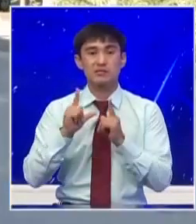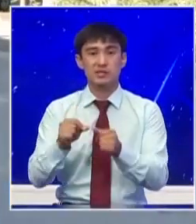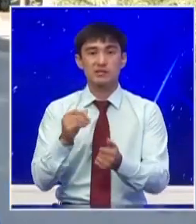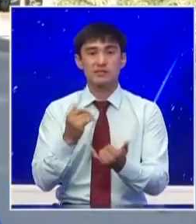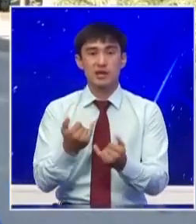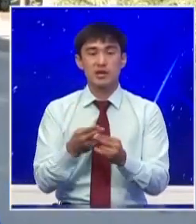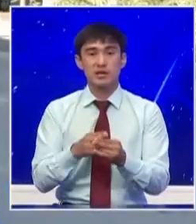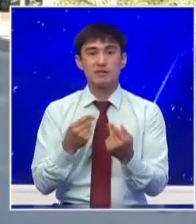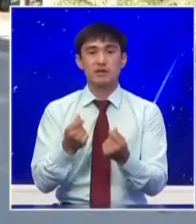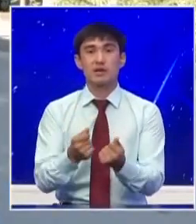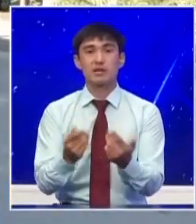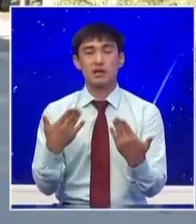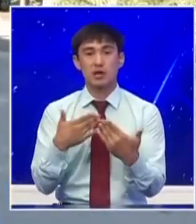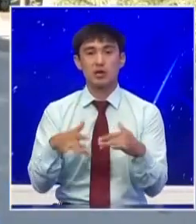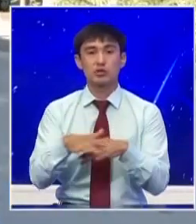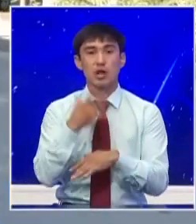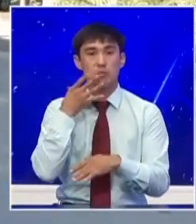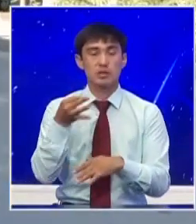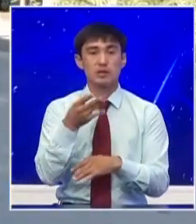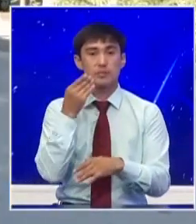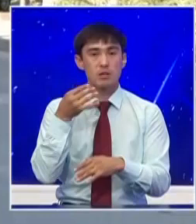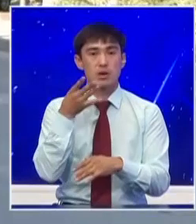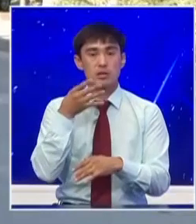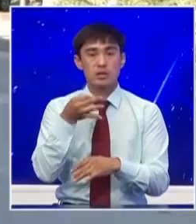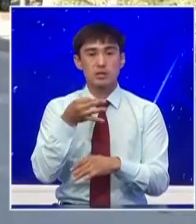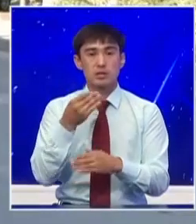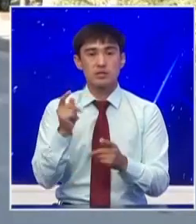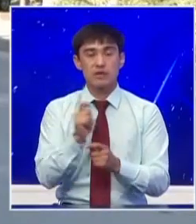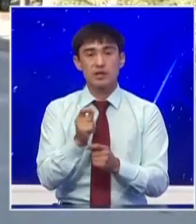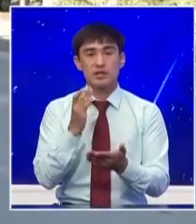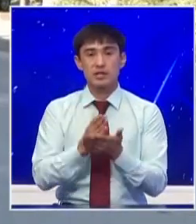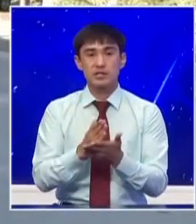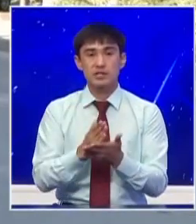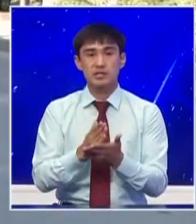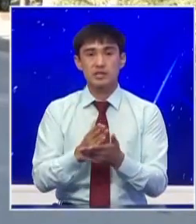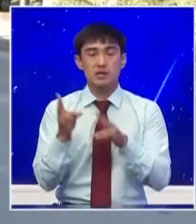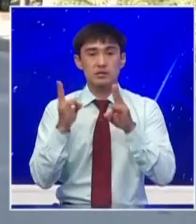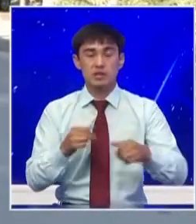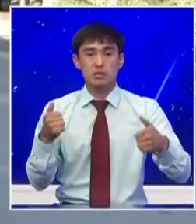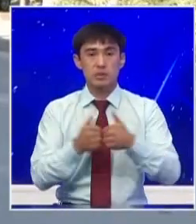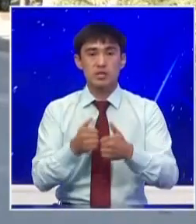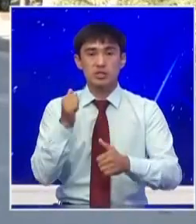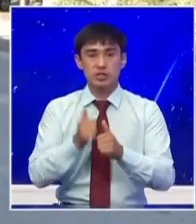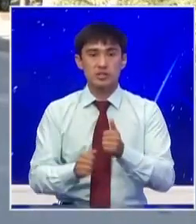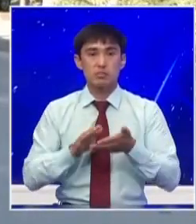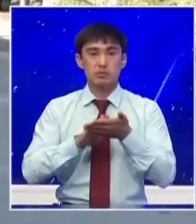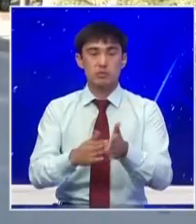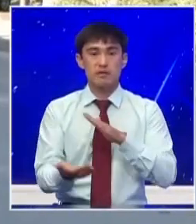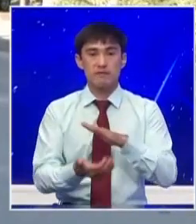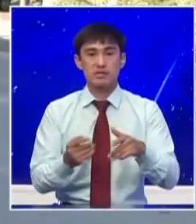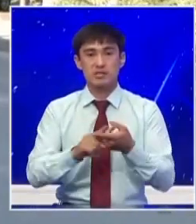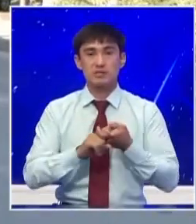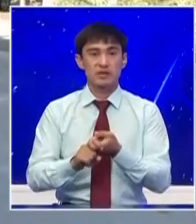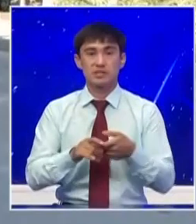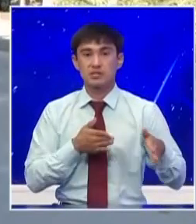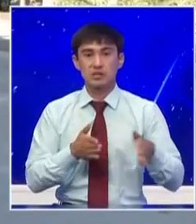На это влияет поток отдыхающих из Алматы. Также выходные не обходятся у нас без ДТП. Сейчас нам часто поступают вызовы,